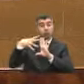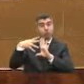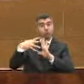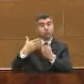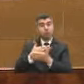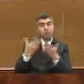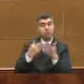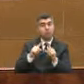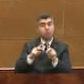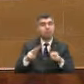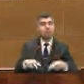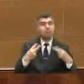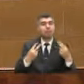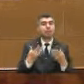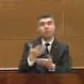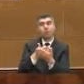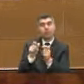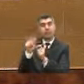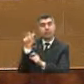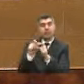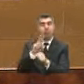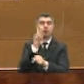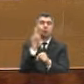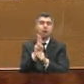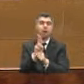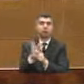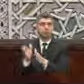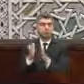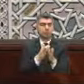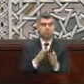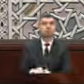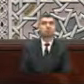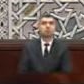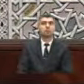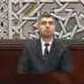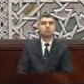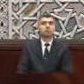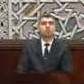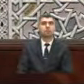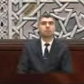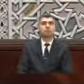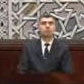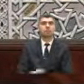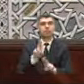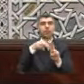في الحياة اليومية للمواطنين نسائلكم. شكرا سيد نائب. سيد